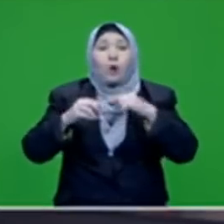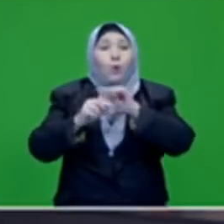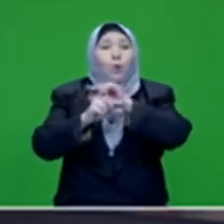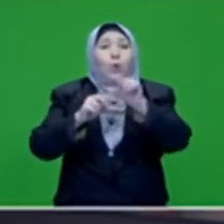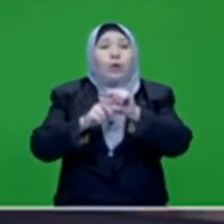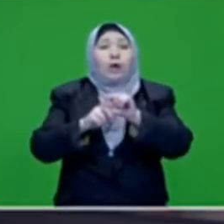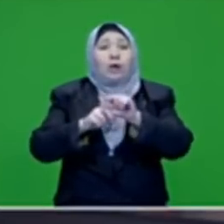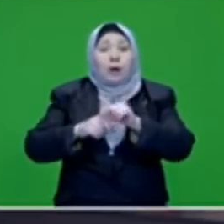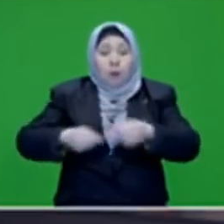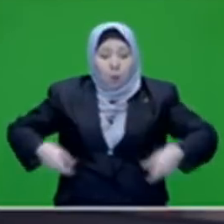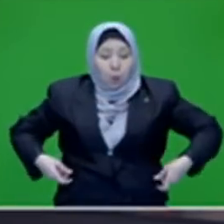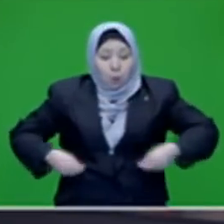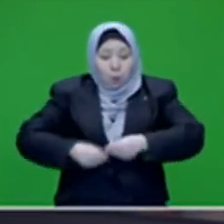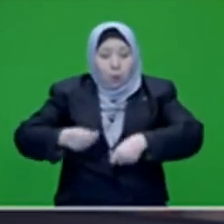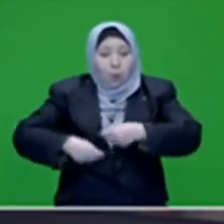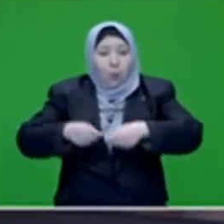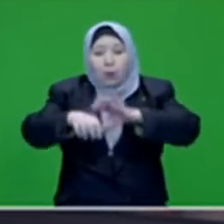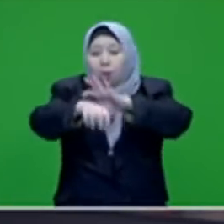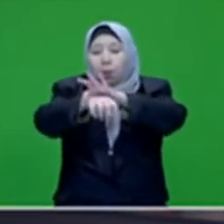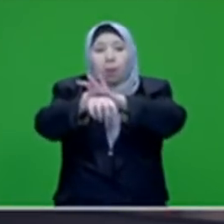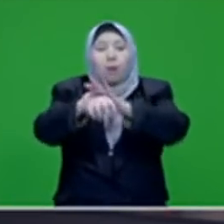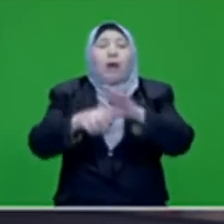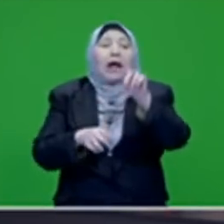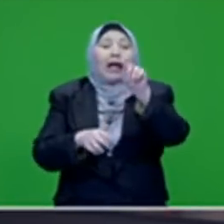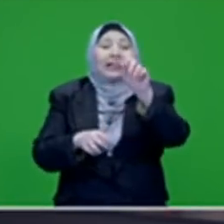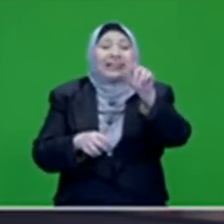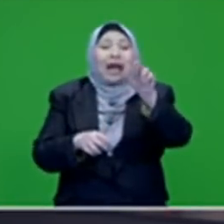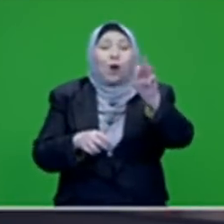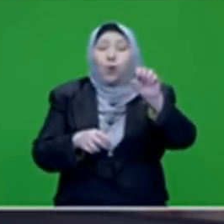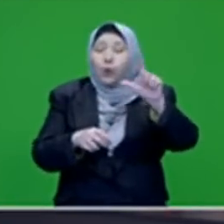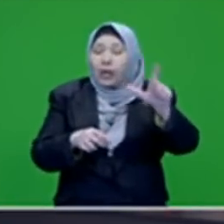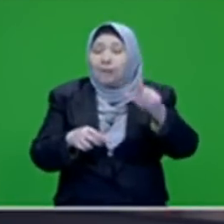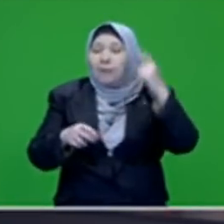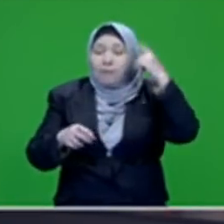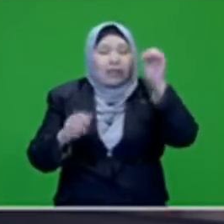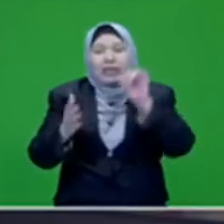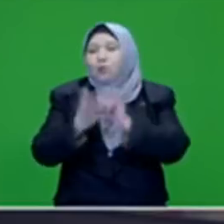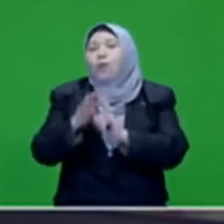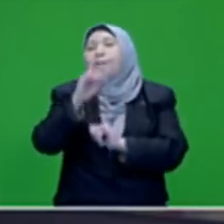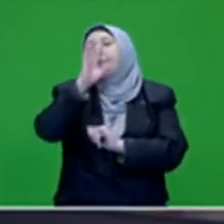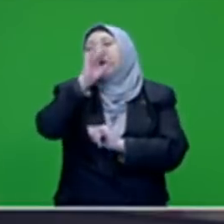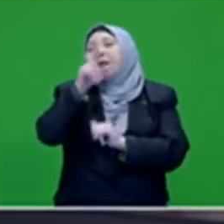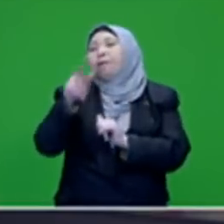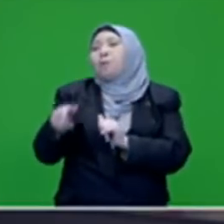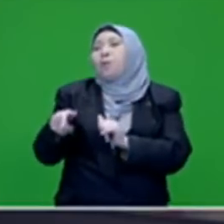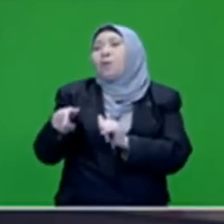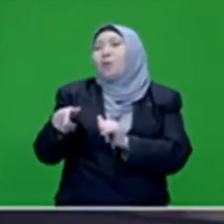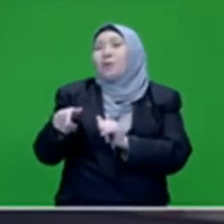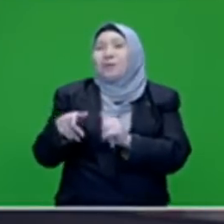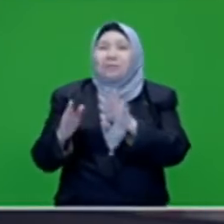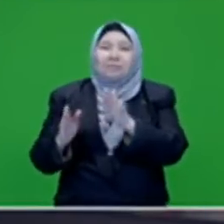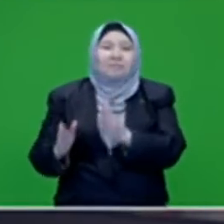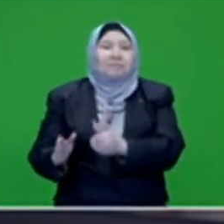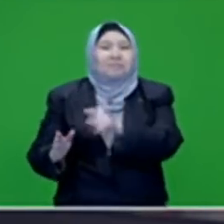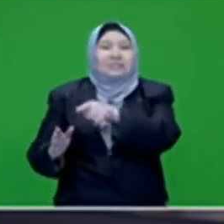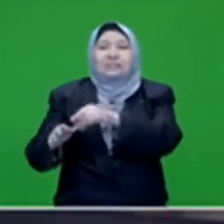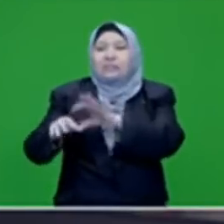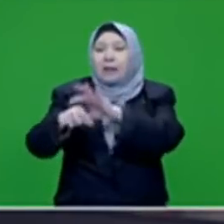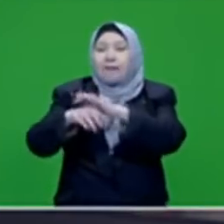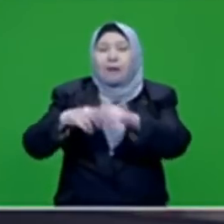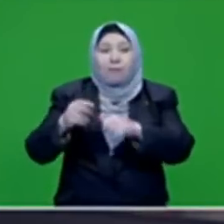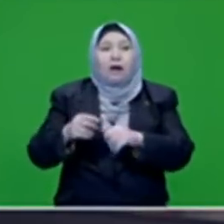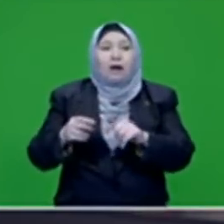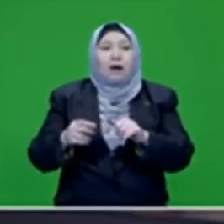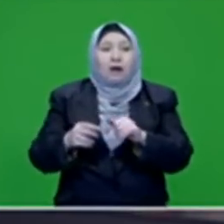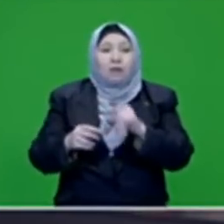tiup-tiup asap itu, ada kemungkinan itu bukan takwil mimpi, itu adalah penipu mimpi ya. Okey, baik. Jadi ini dan keduanya